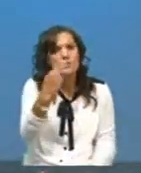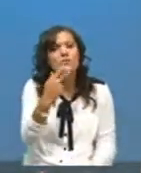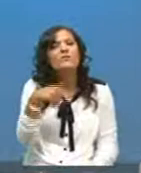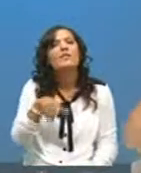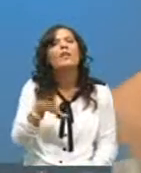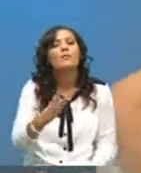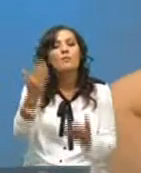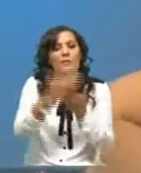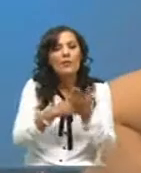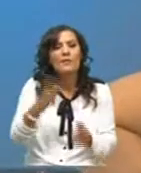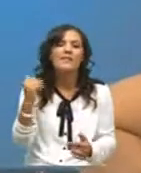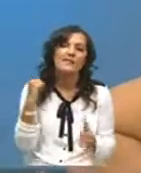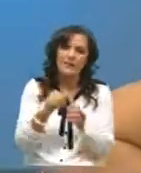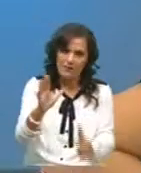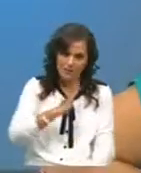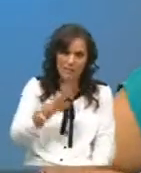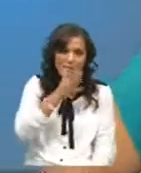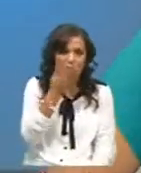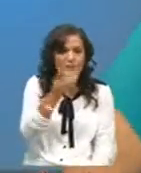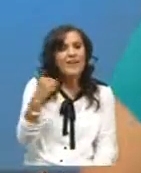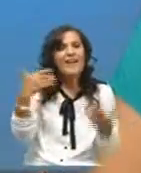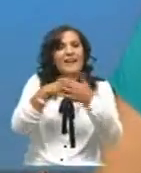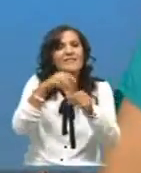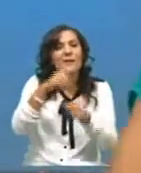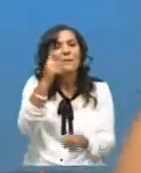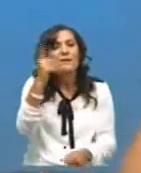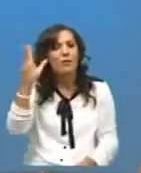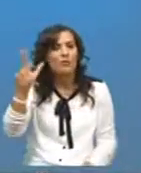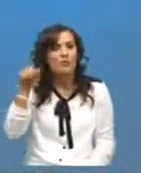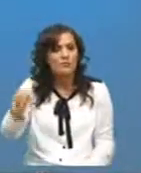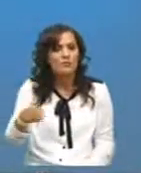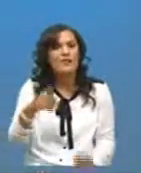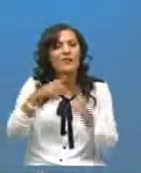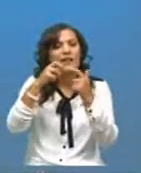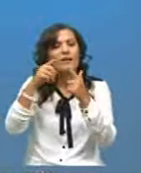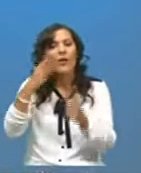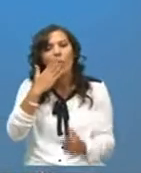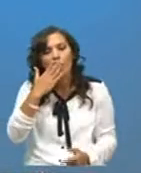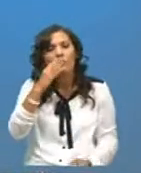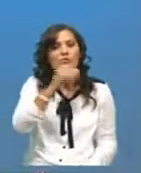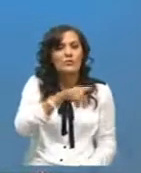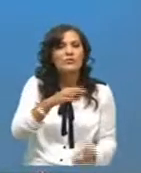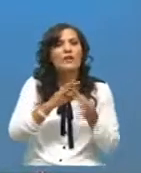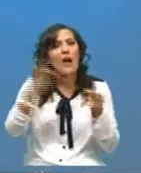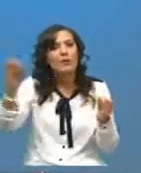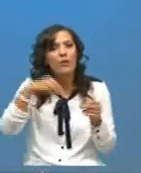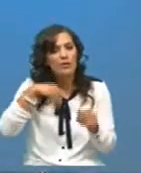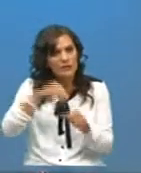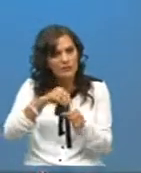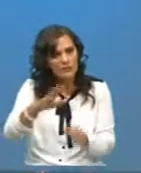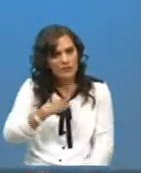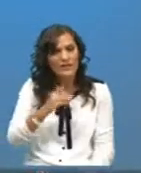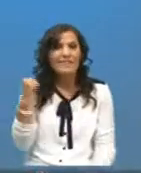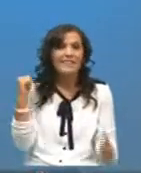şey söylediğim Efendim programın tekrar var biliyorsunuz her gece 0130 da TRT Okul TRT Çocuk koyu Kabloda var